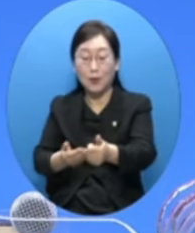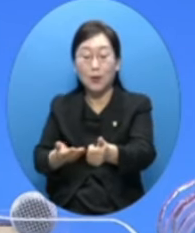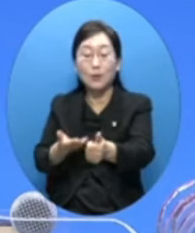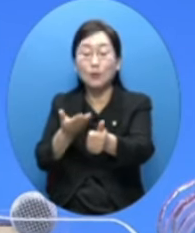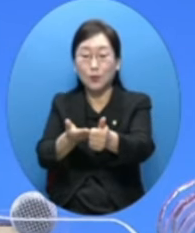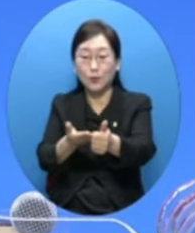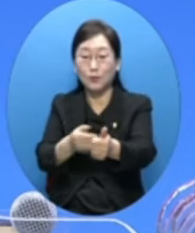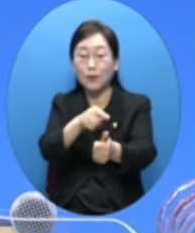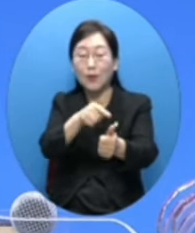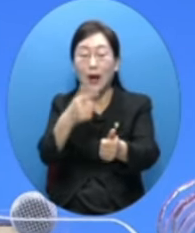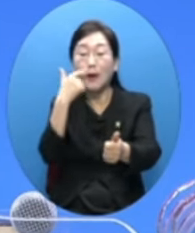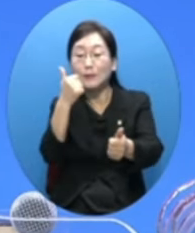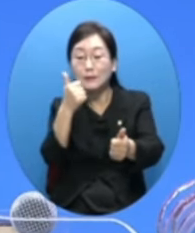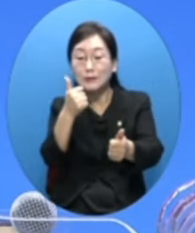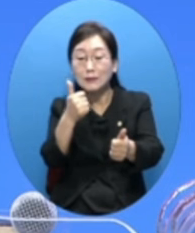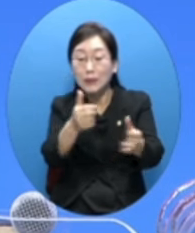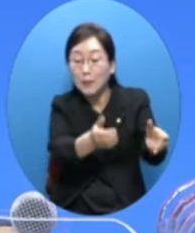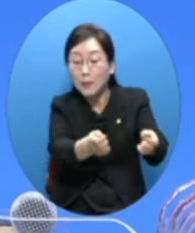아버지께 들어가라.